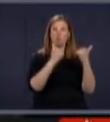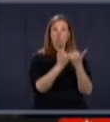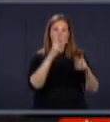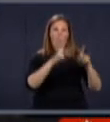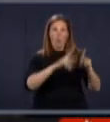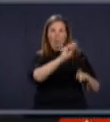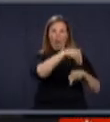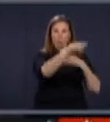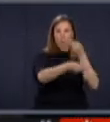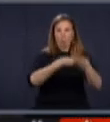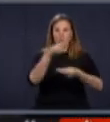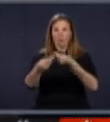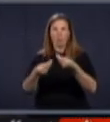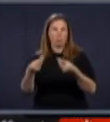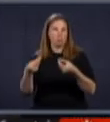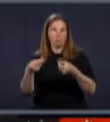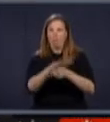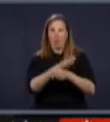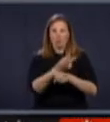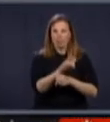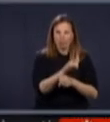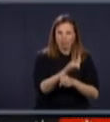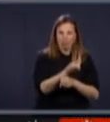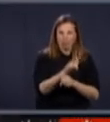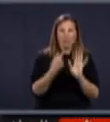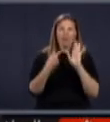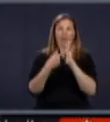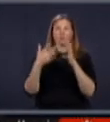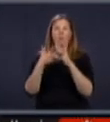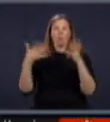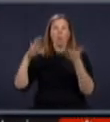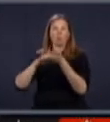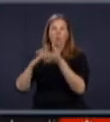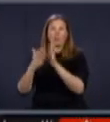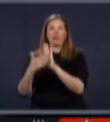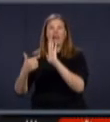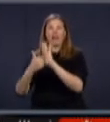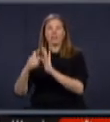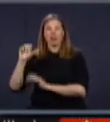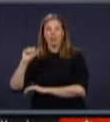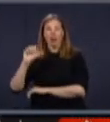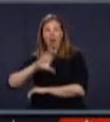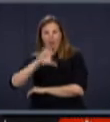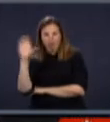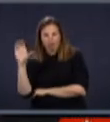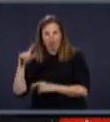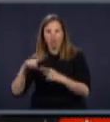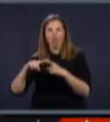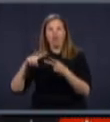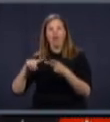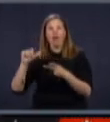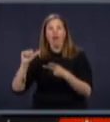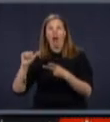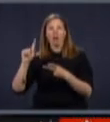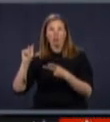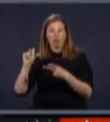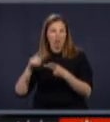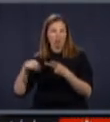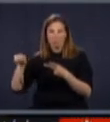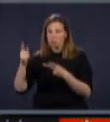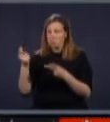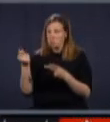monde. Il faut comprendre que les transporteurs, incluant les gros comme Air Canada et Air Transat, ils n'ont absolument pas les fonds